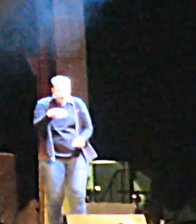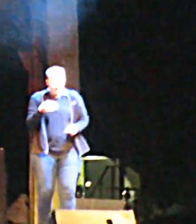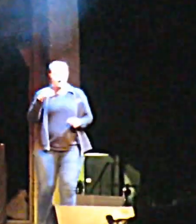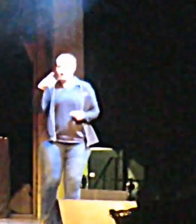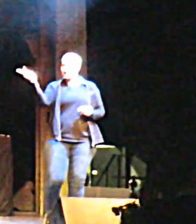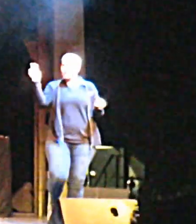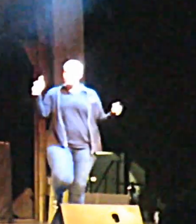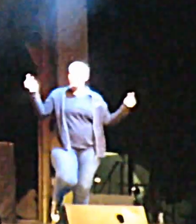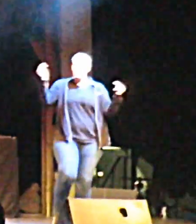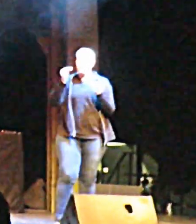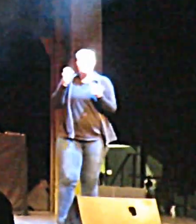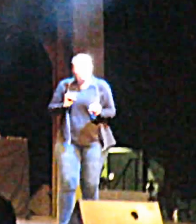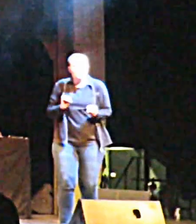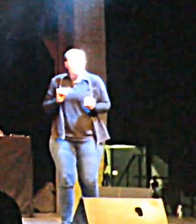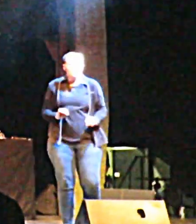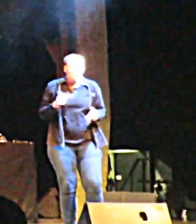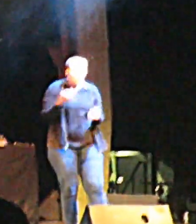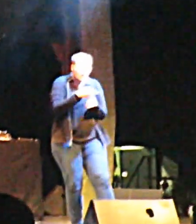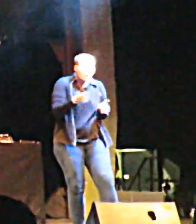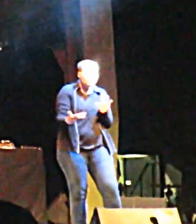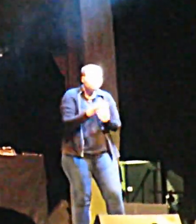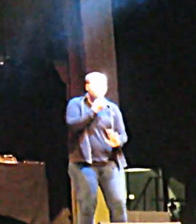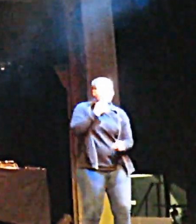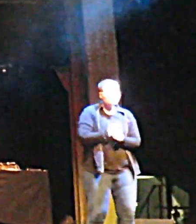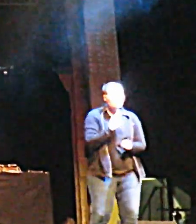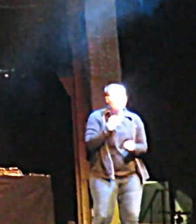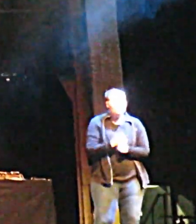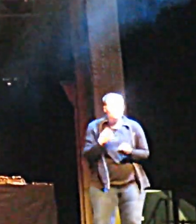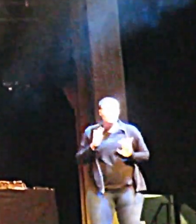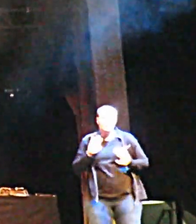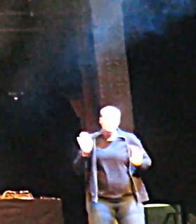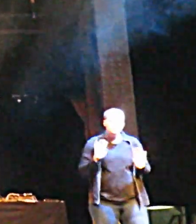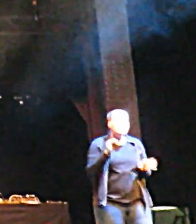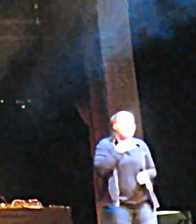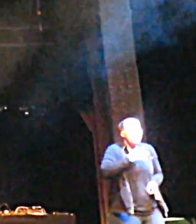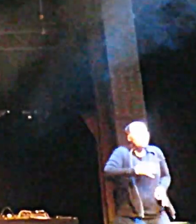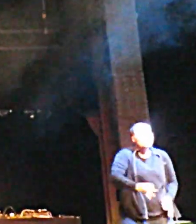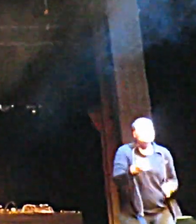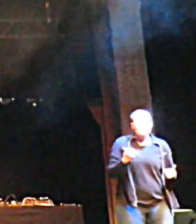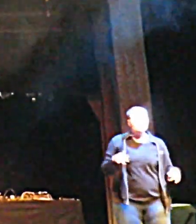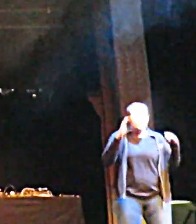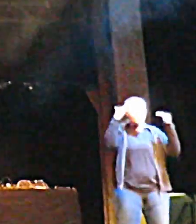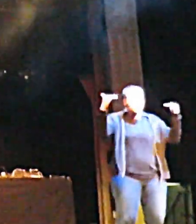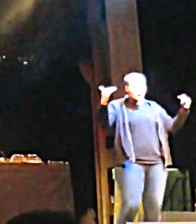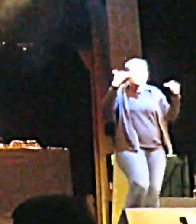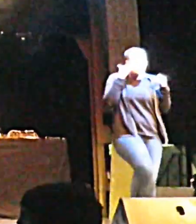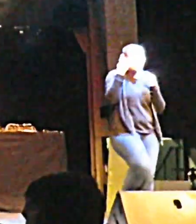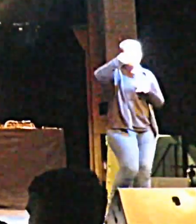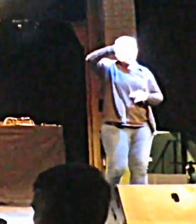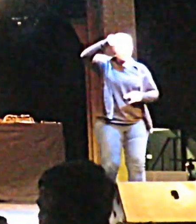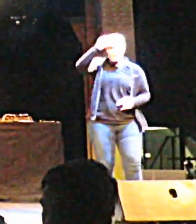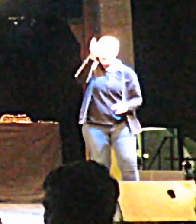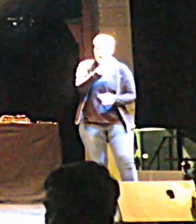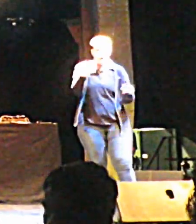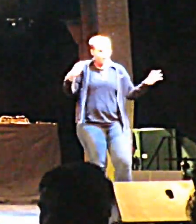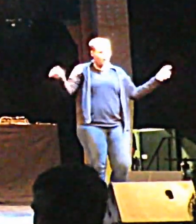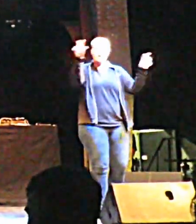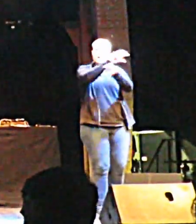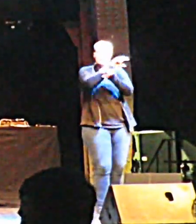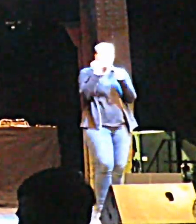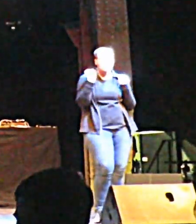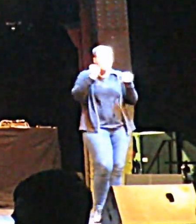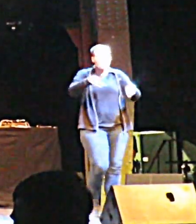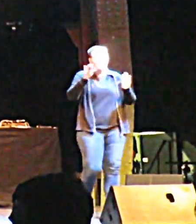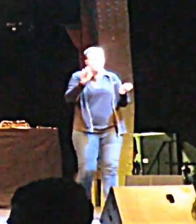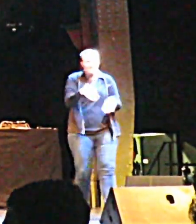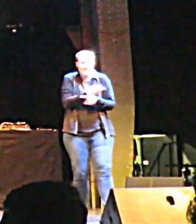Mohammed spielt mit Jesus. Das Lied von Tod verhängt Redeverbot. Holland in Norwood am Saddam wird gecrackt. Berlin steht Kopf. Sie haben Angelo bewegt. Sie